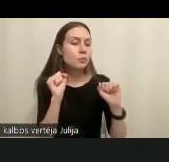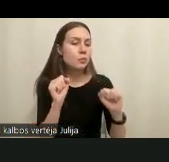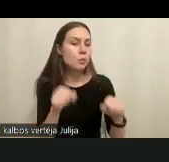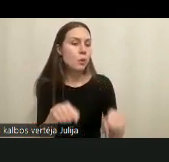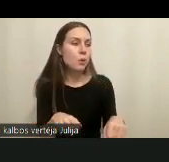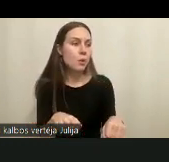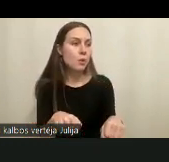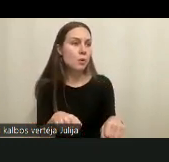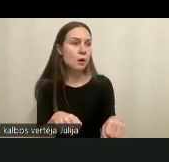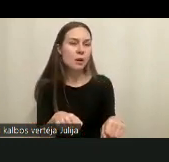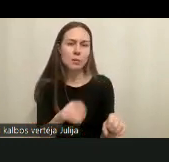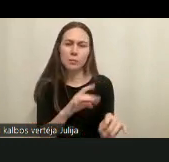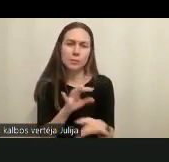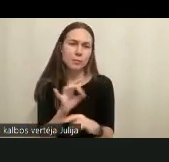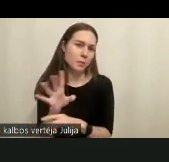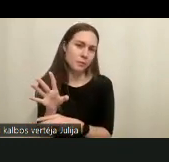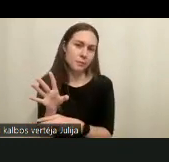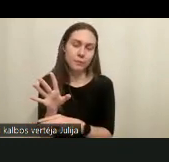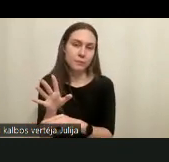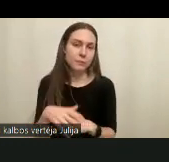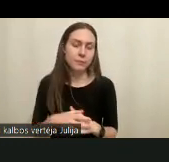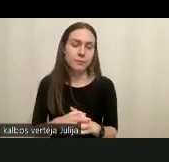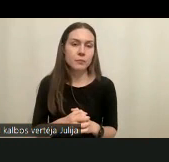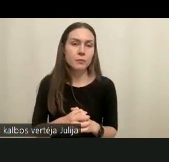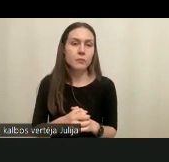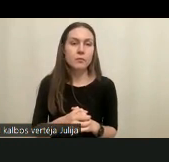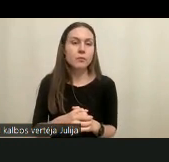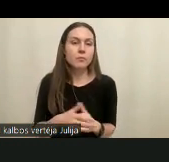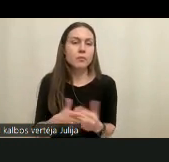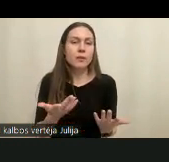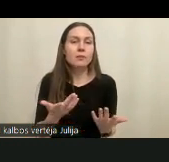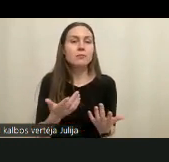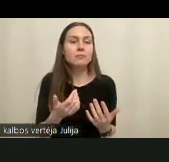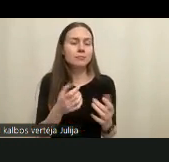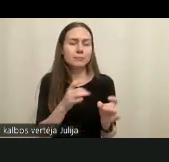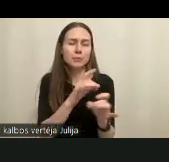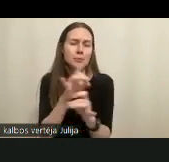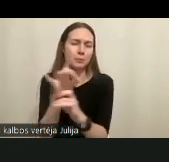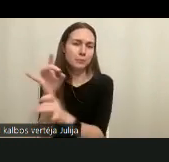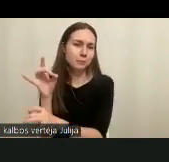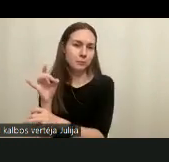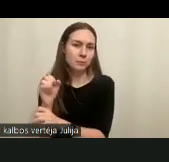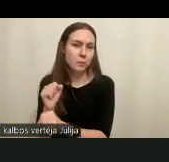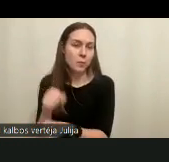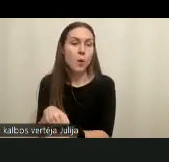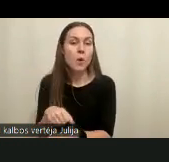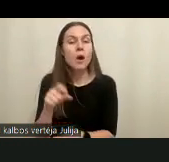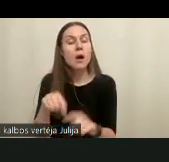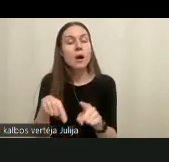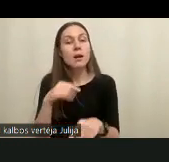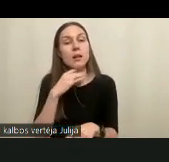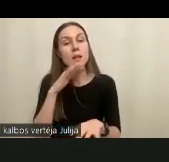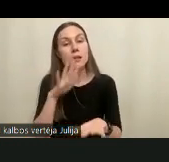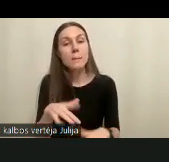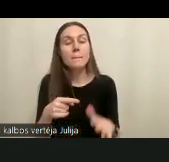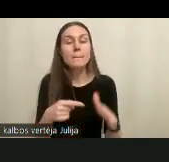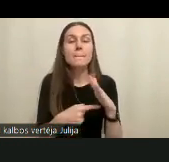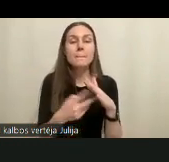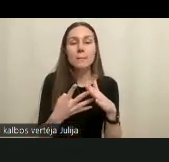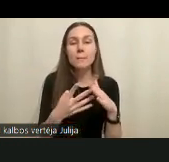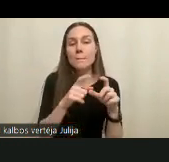labai labai skirtingai, milijonai variantų. Kartais klasėse ir pradinėse mokyklose